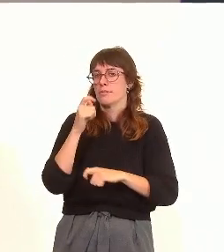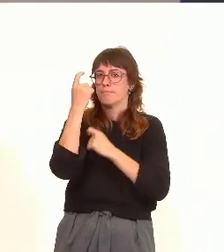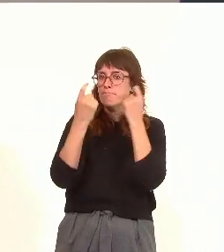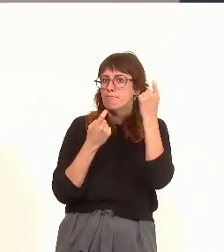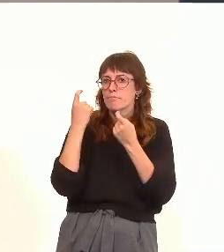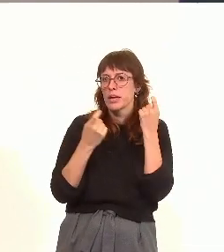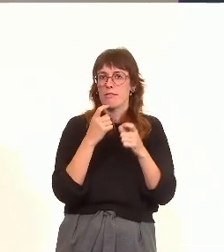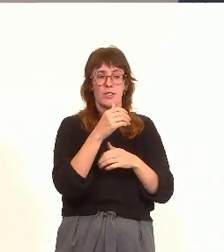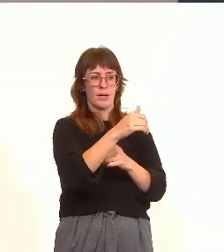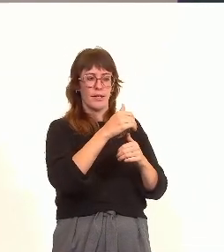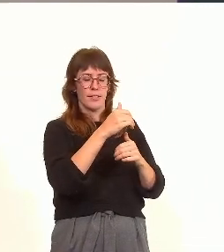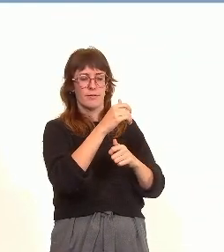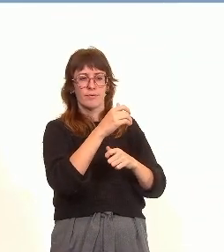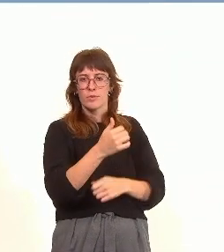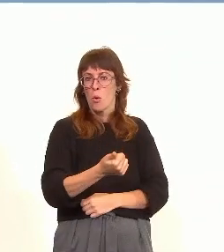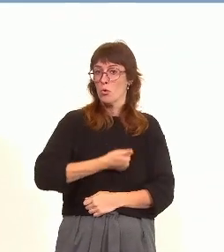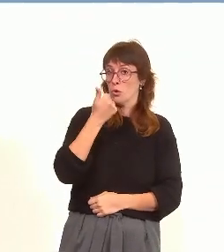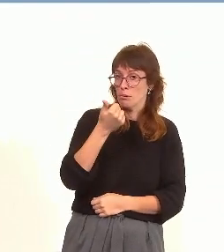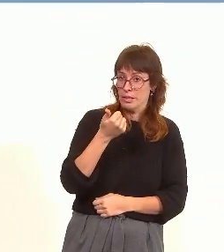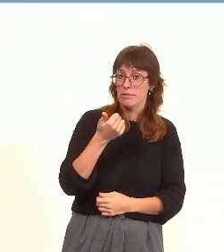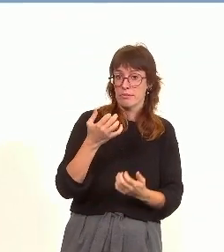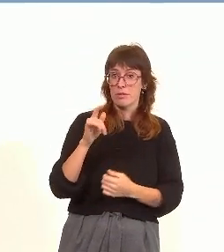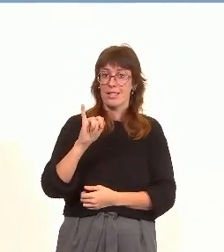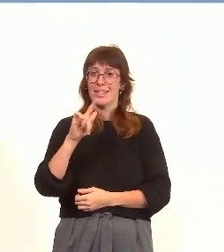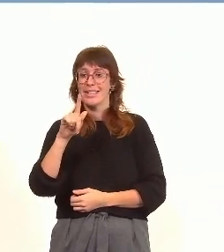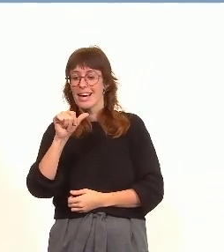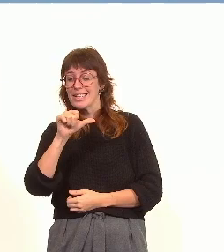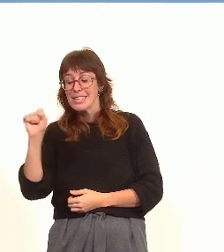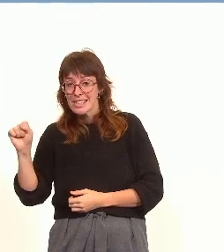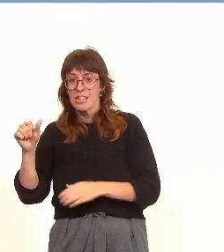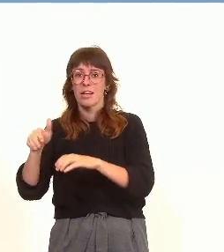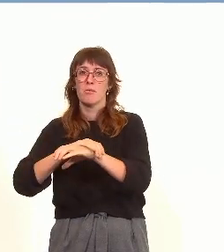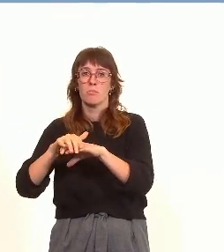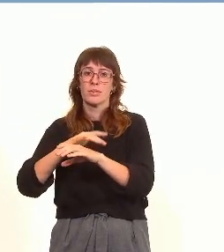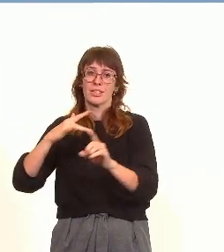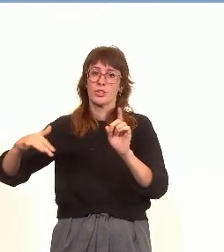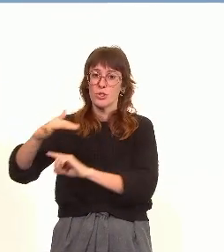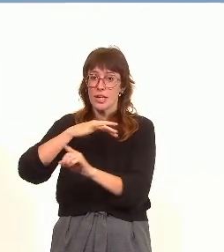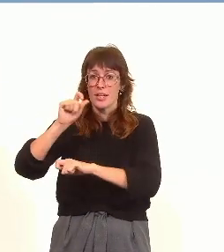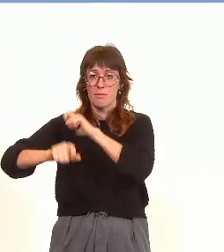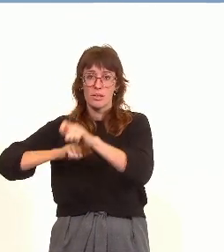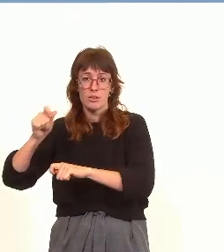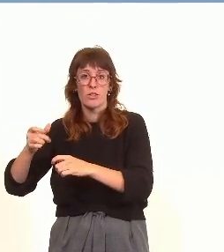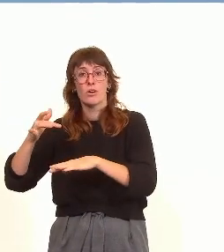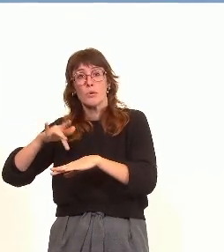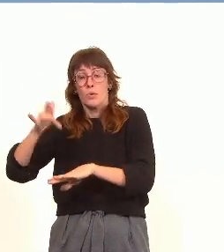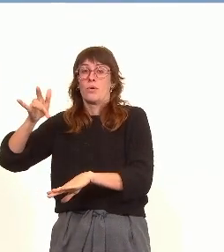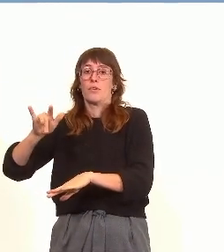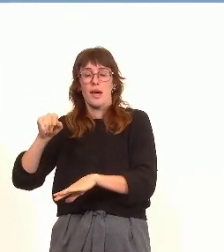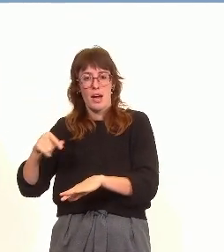rapport de l'IGAS portait sur les politiques sociales ou les populations vulnérables, je ne me souviens plus le titre